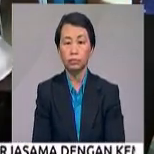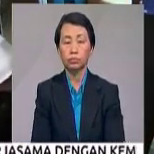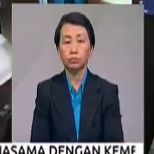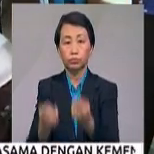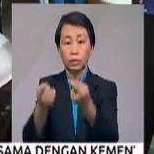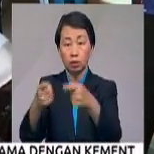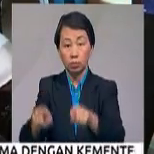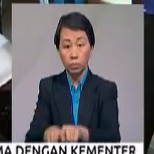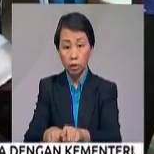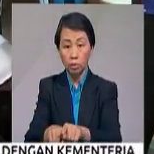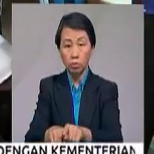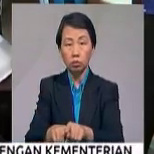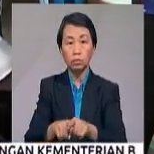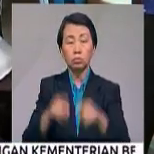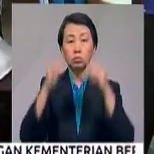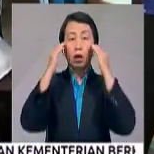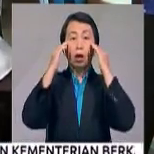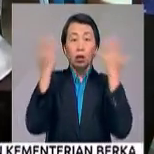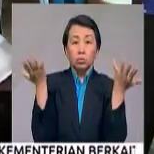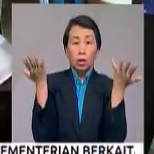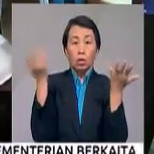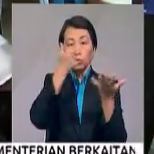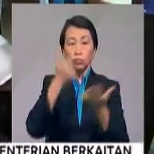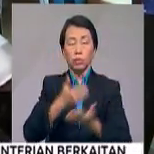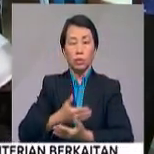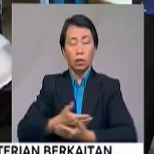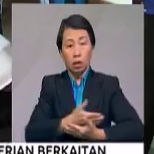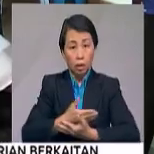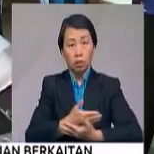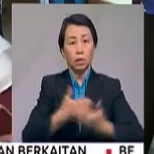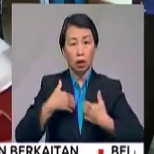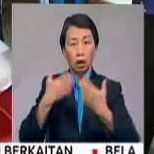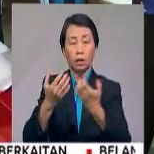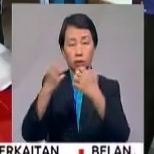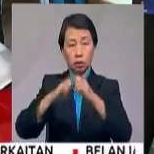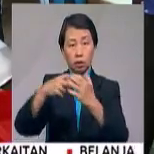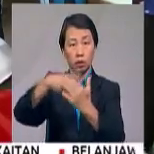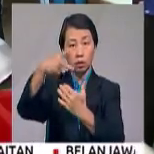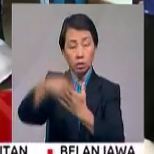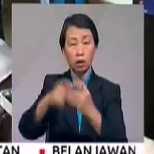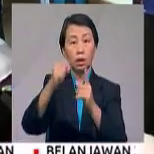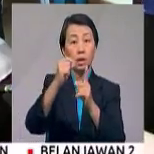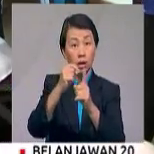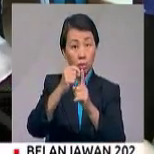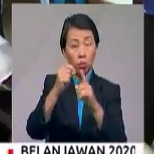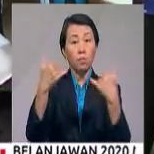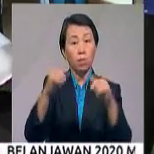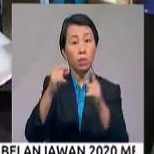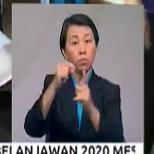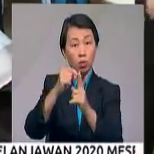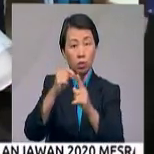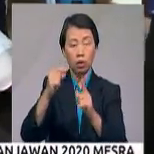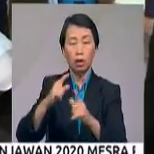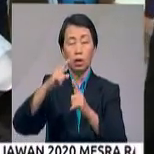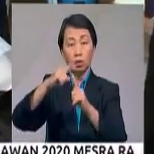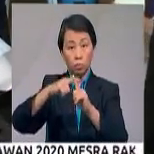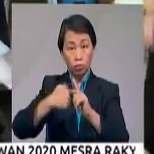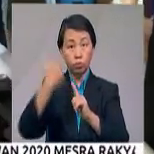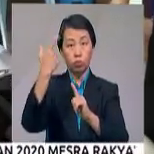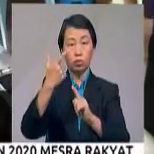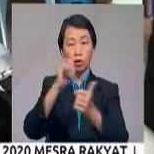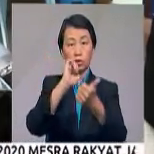memang tak diduga lah sebab ini anak ada event netball sempena